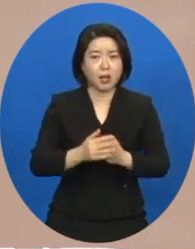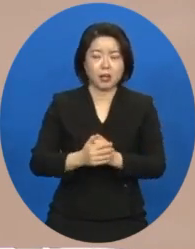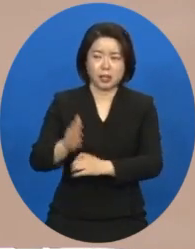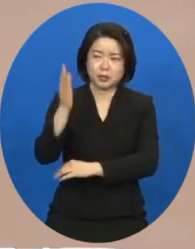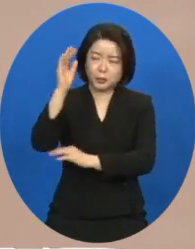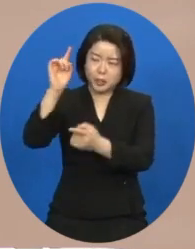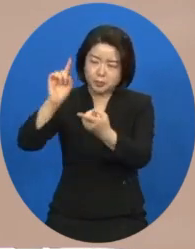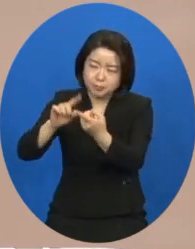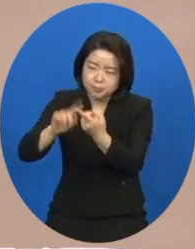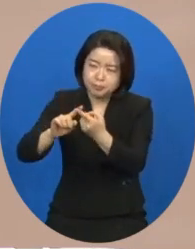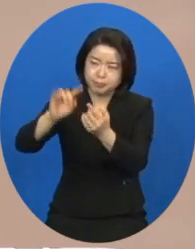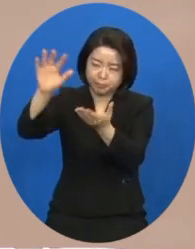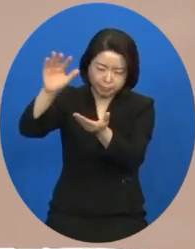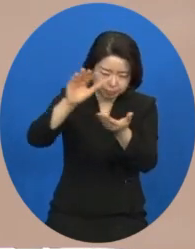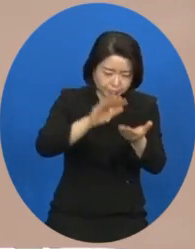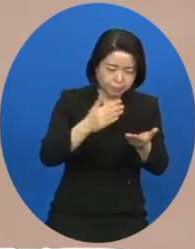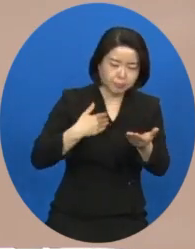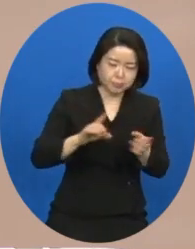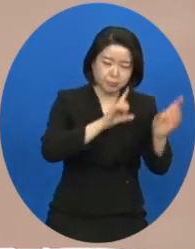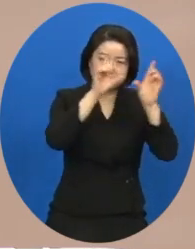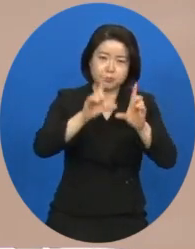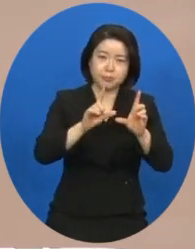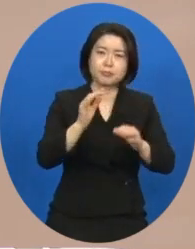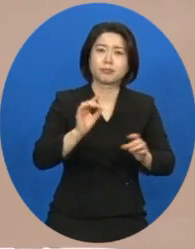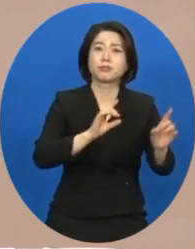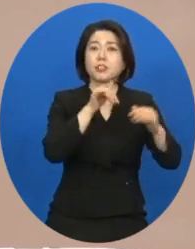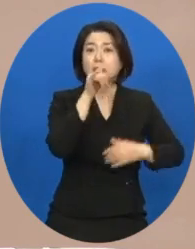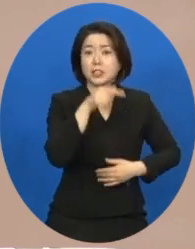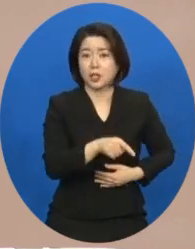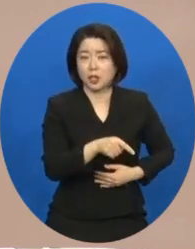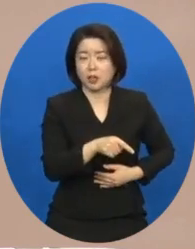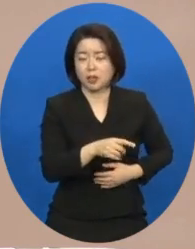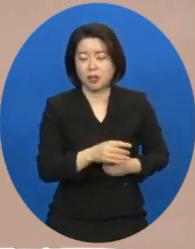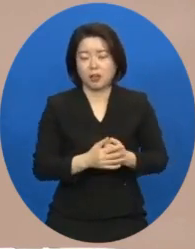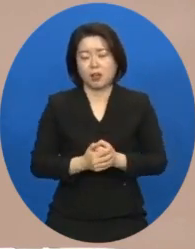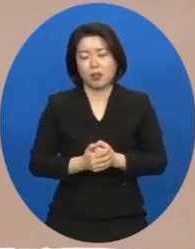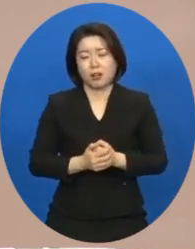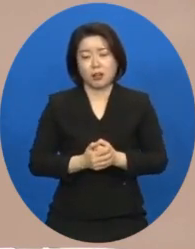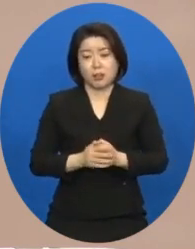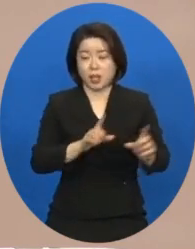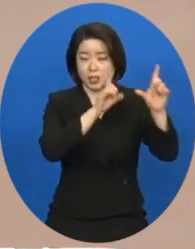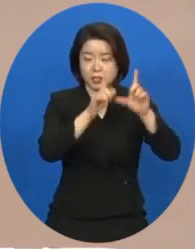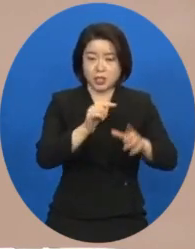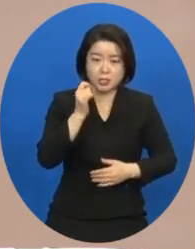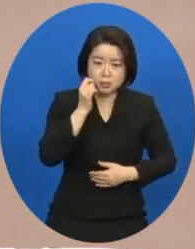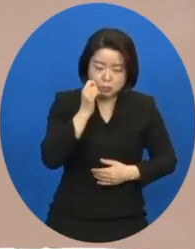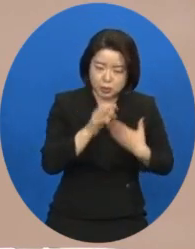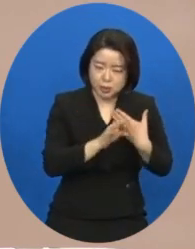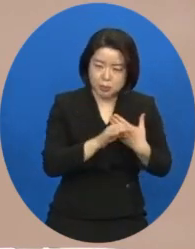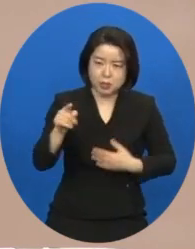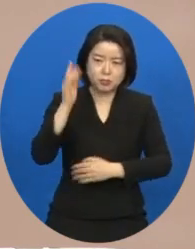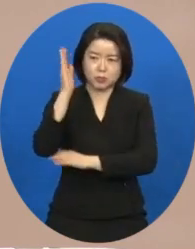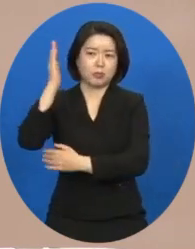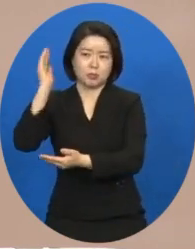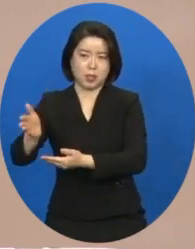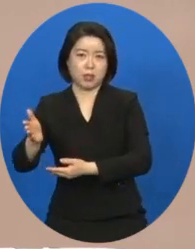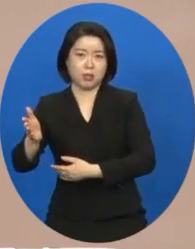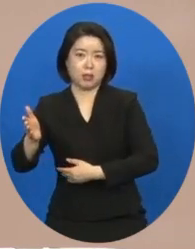설교한 대로 다 살며 내가 그렇게 살 수 없으면 설교하지 말아야 된다.